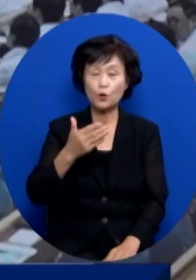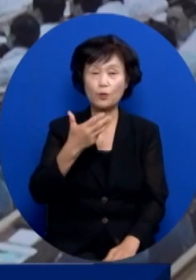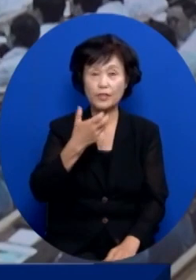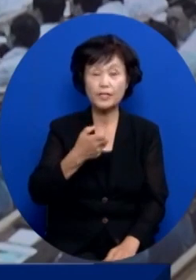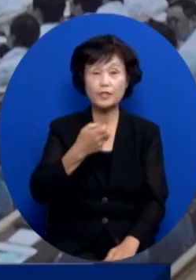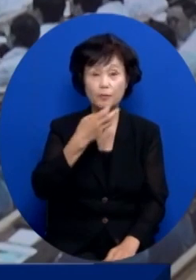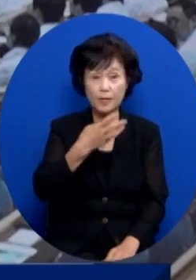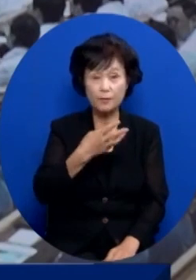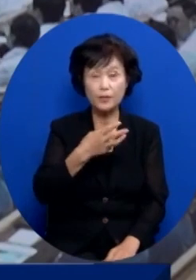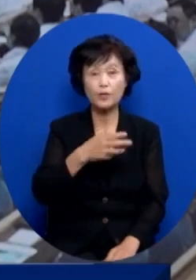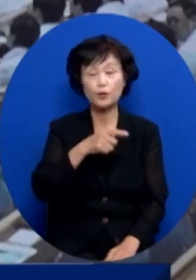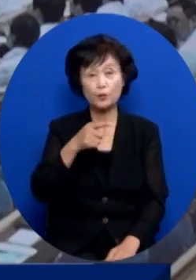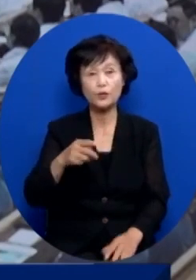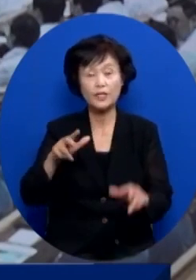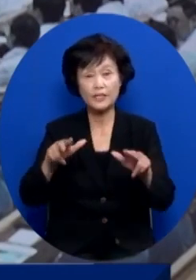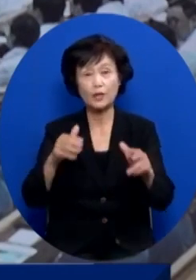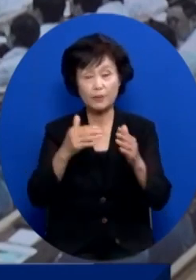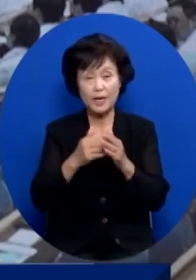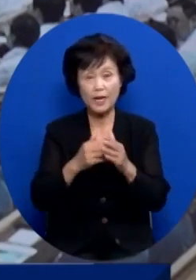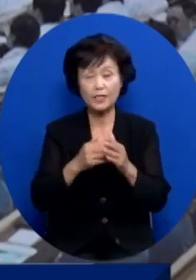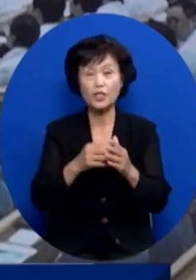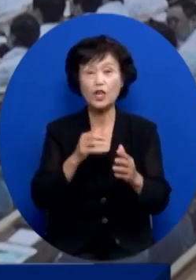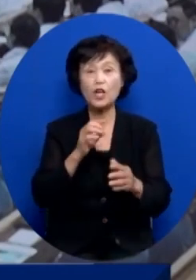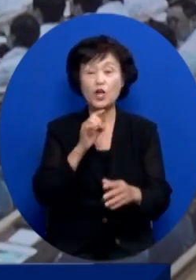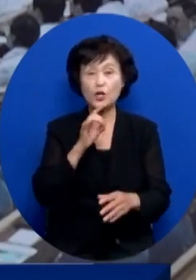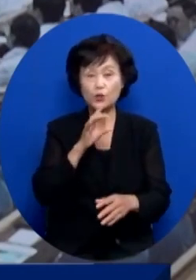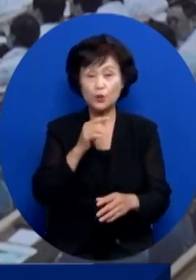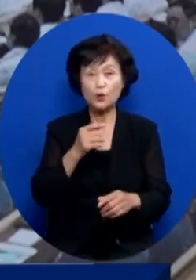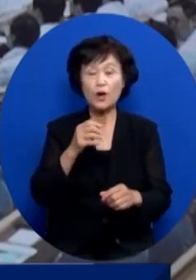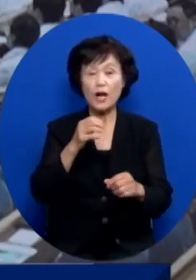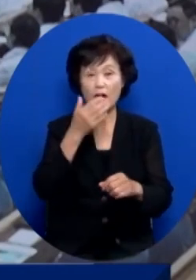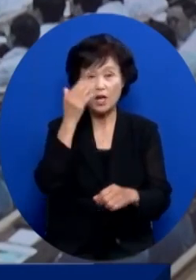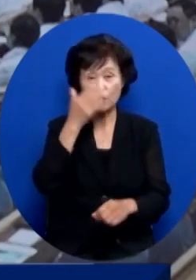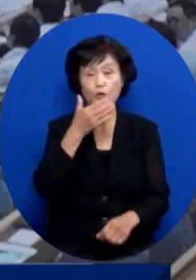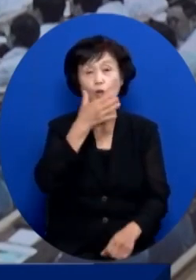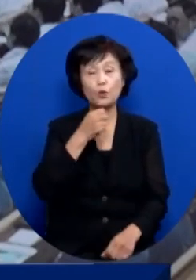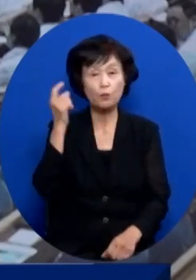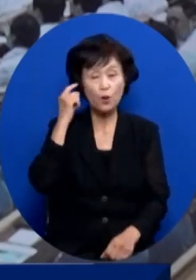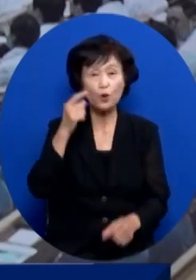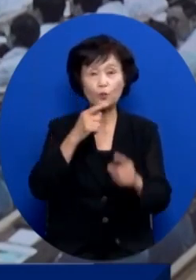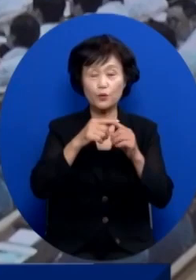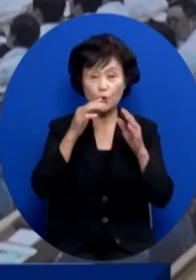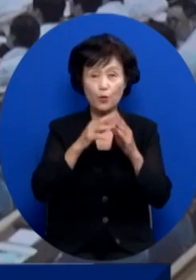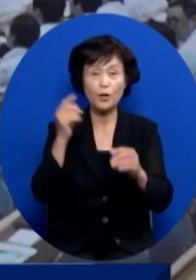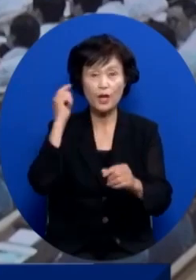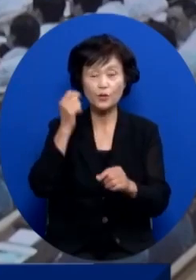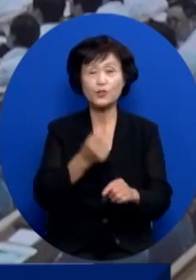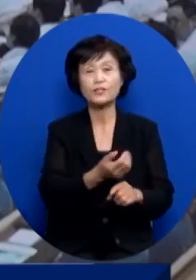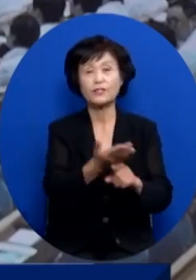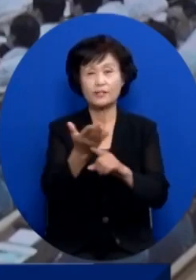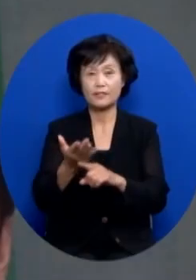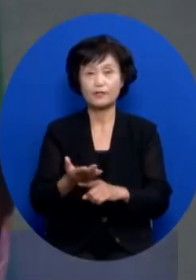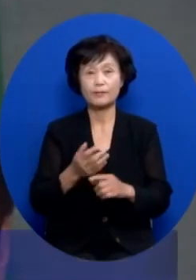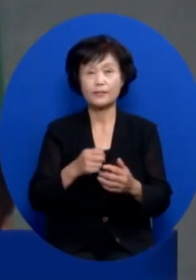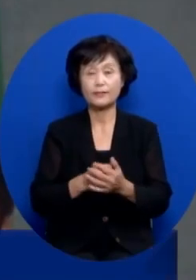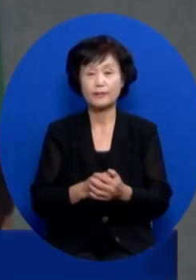1973년부터 지금까지 이어온 청주중앙순복음교회의 역사의 현장을 하성혁 기자가 다녀왔습니다.